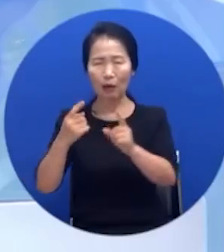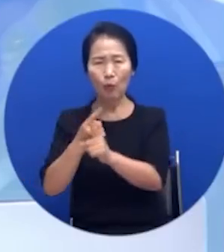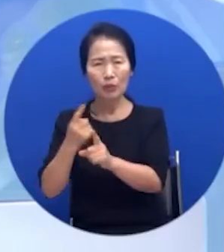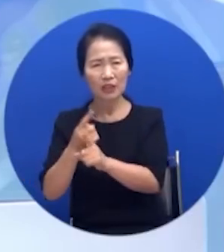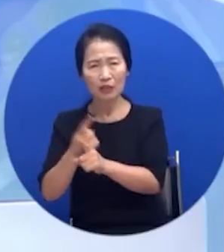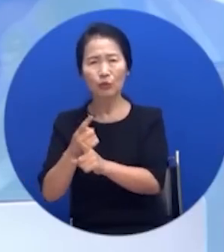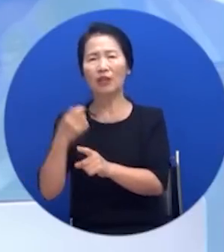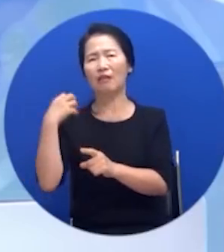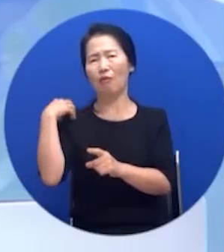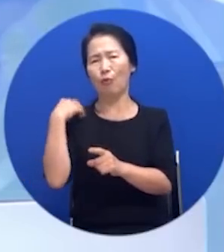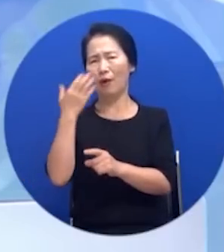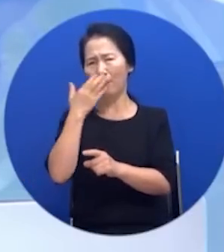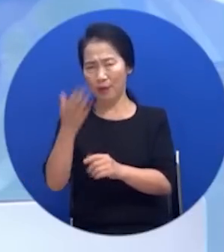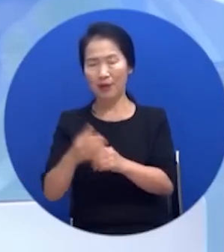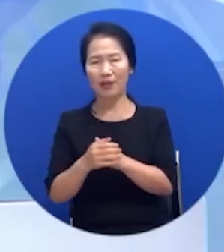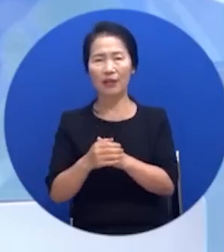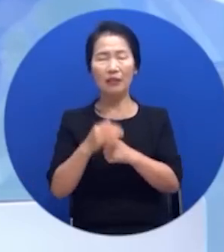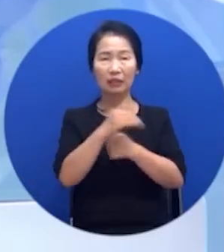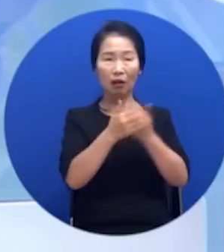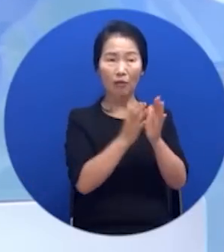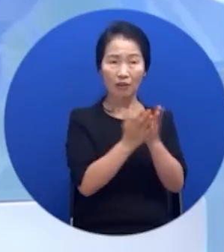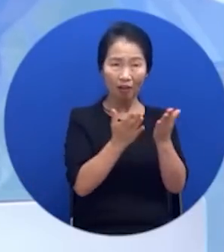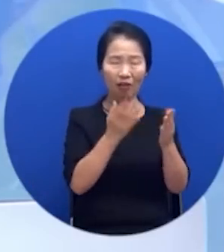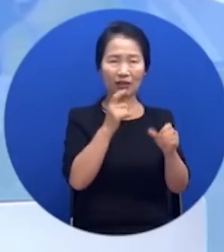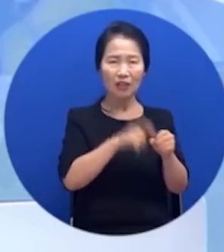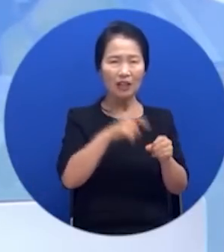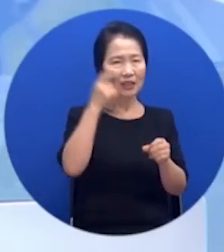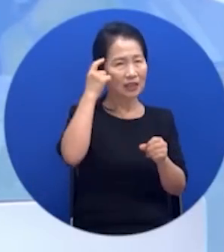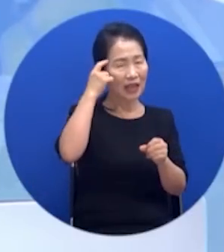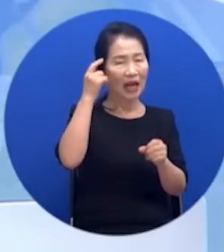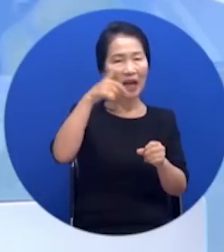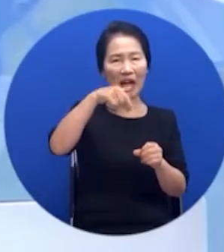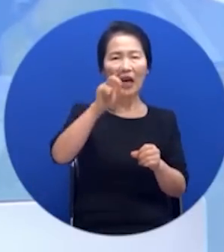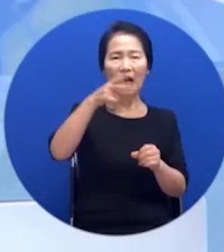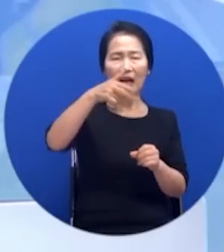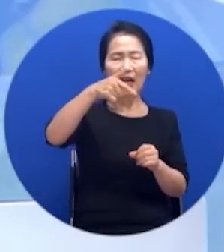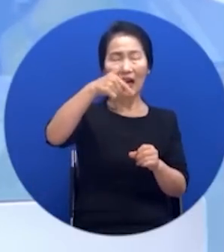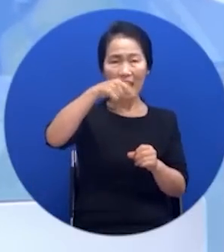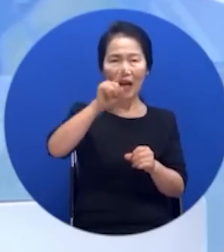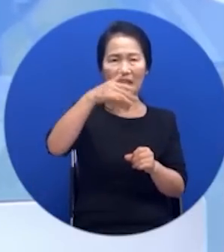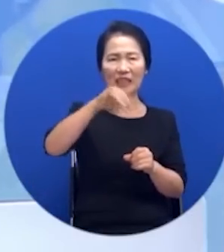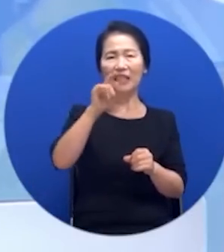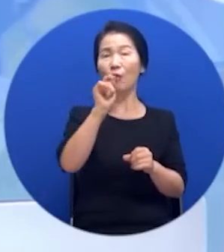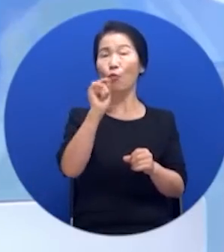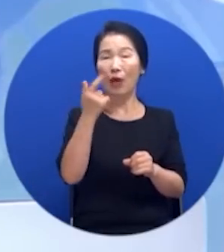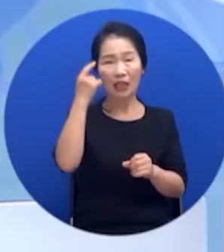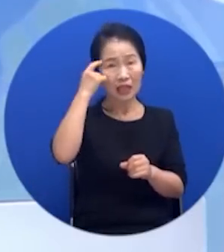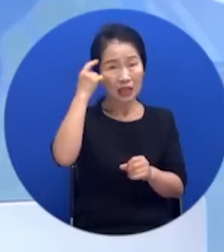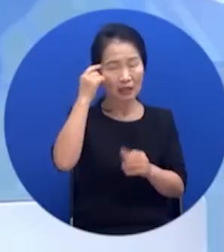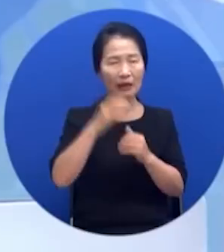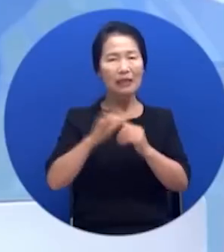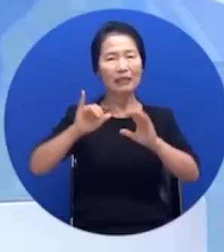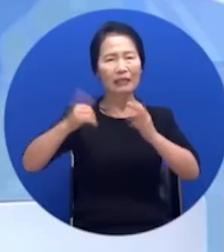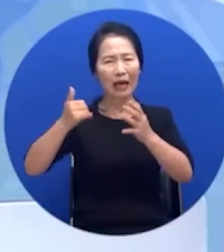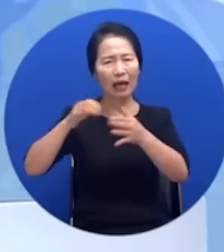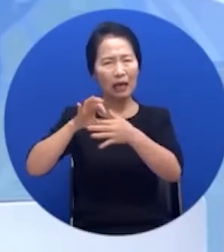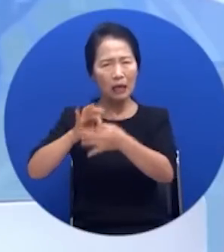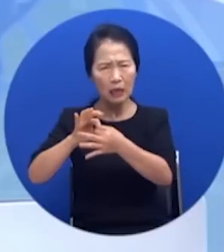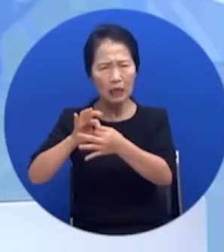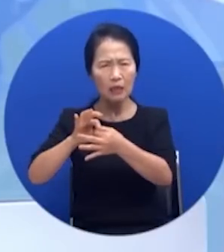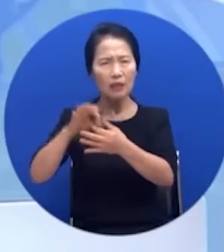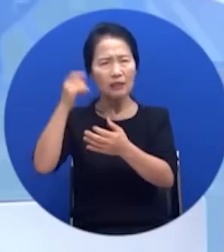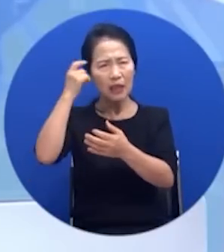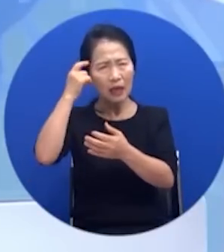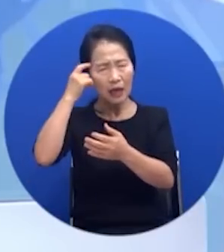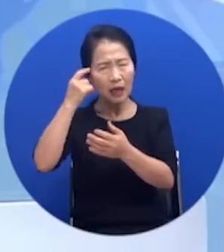약속하고 있는 것입니다. 성경적 가치관으로 교회가 들어 돌아서야 되고 세속적인 이 가치관에서 교회가